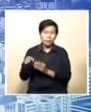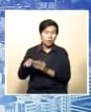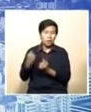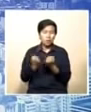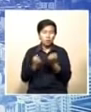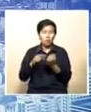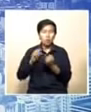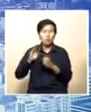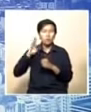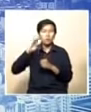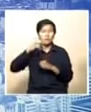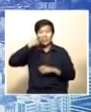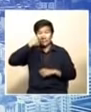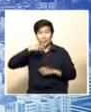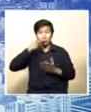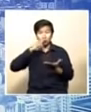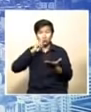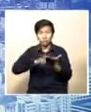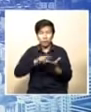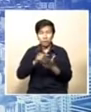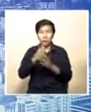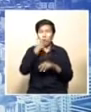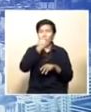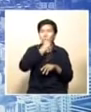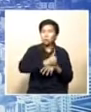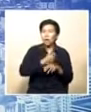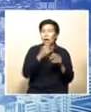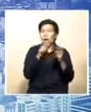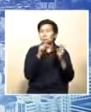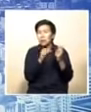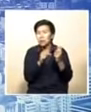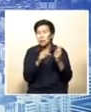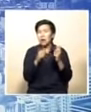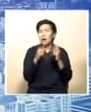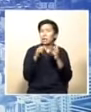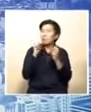าเป็นการจ่ายให้แก่ประชาชนร้านค้า